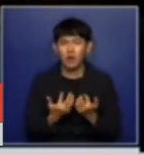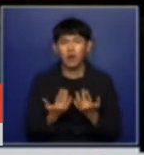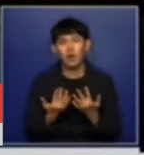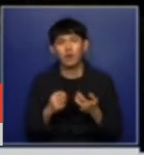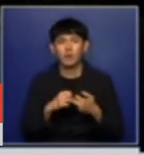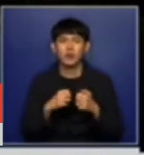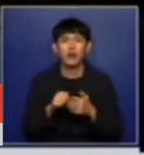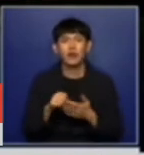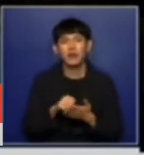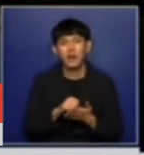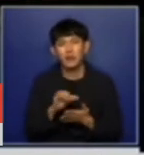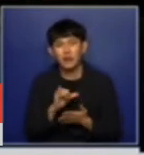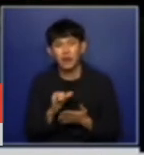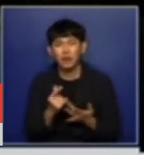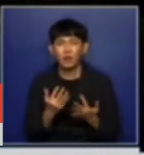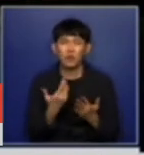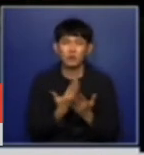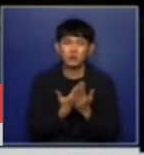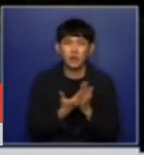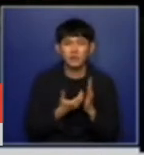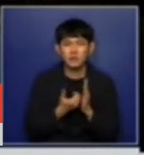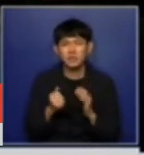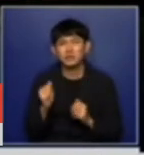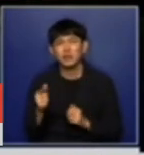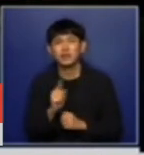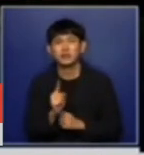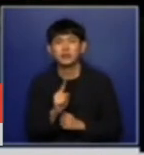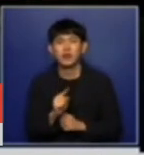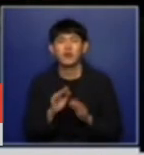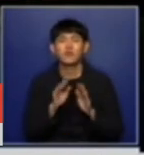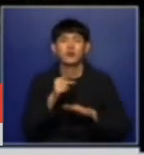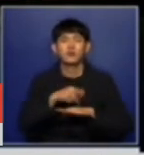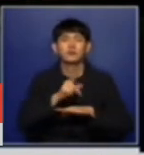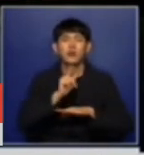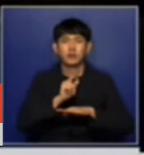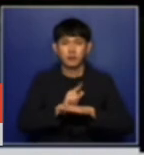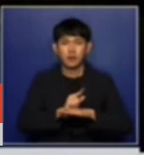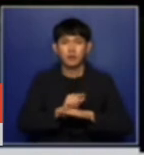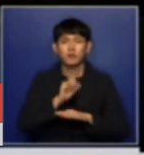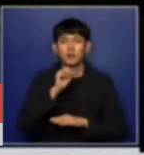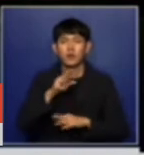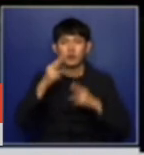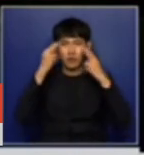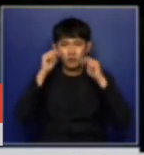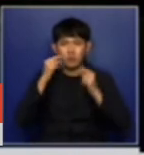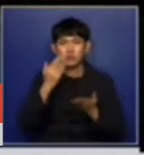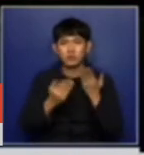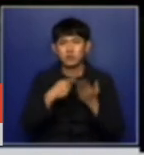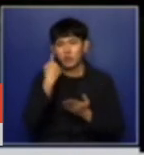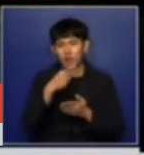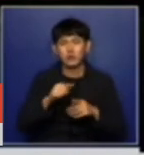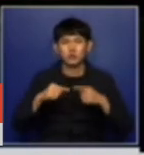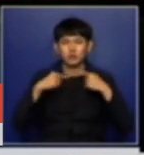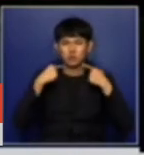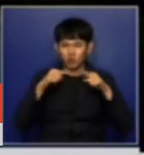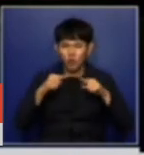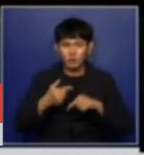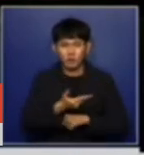ญหาอยู่เนี่ยท่านจะใช้เม็ดเงินตรงไหนฝากท่านประธานไปยังท่านนายกรัฐมนตรีหรือผู้เกี่ยวข้องช่วยตอบไปสภา